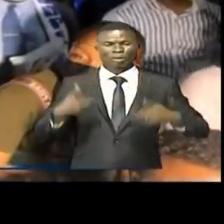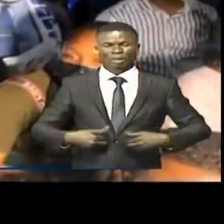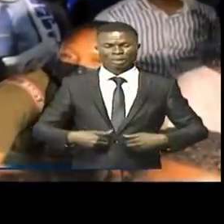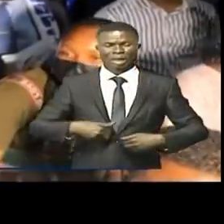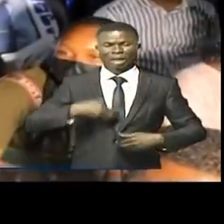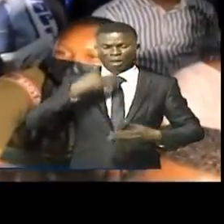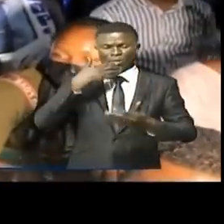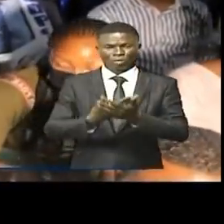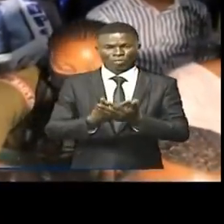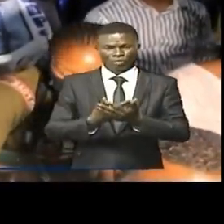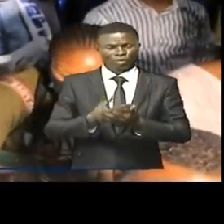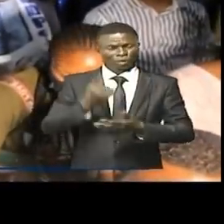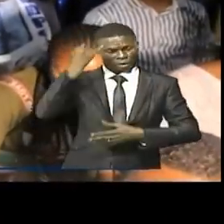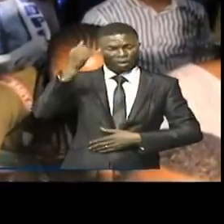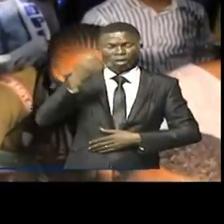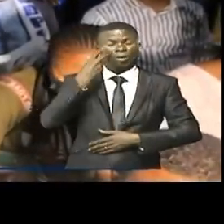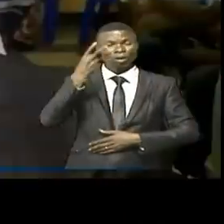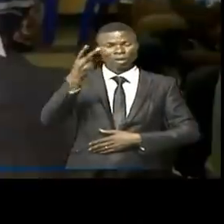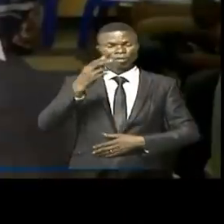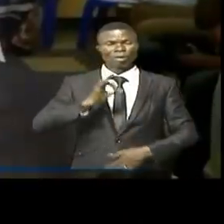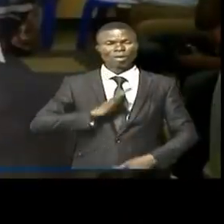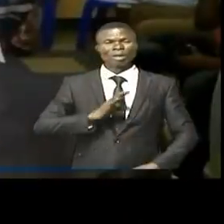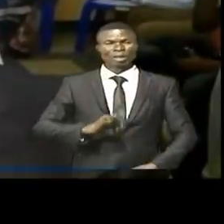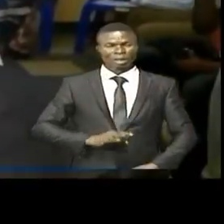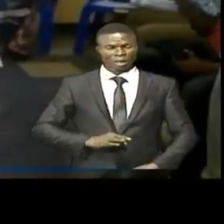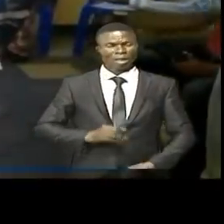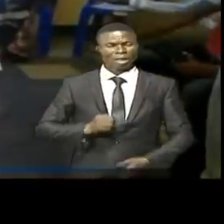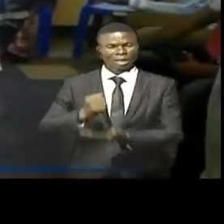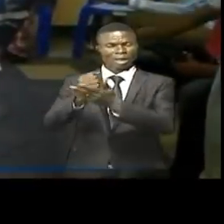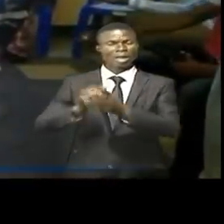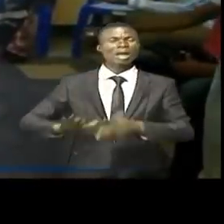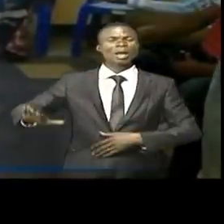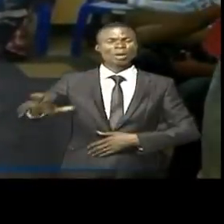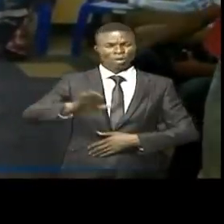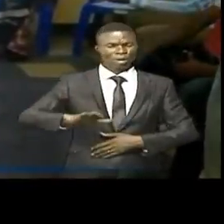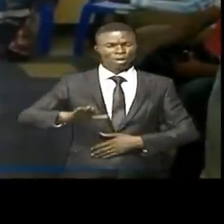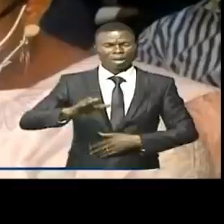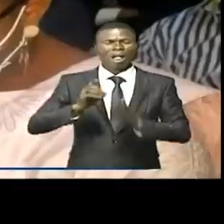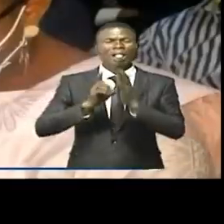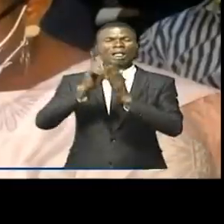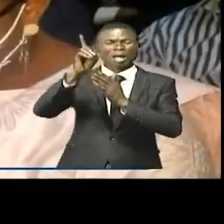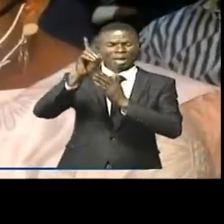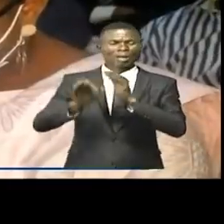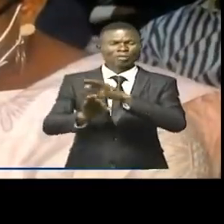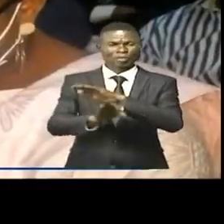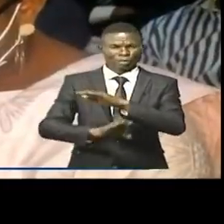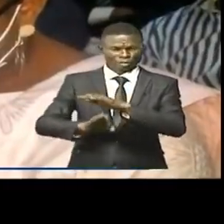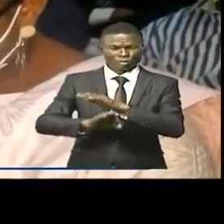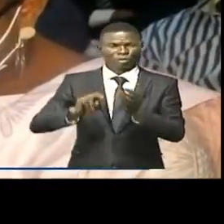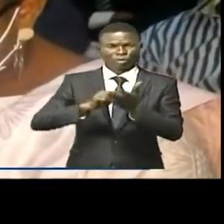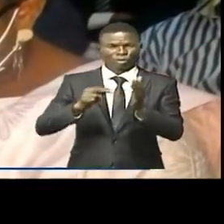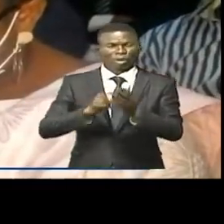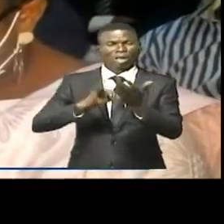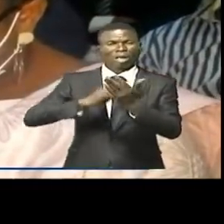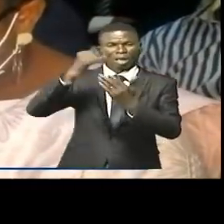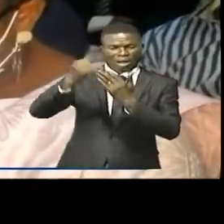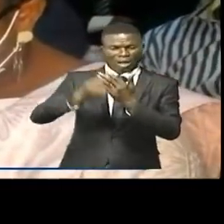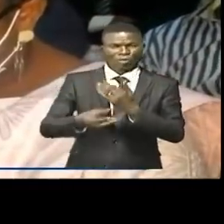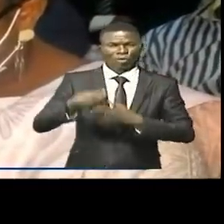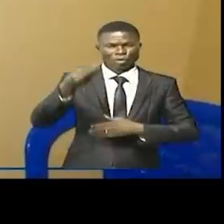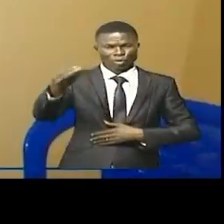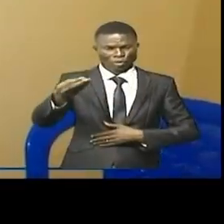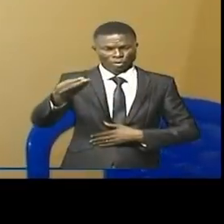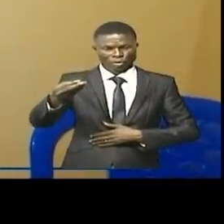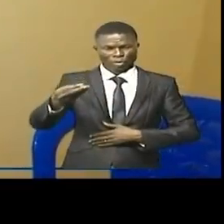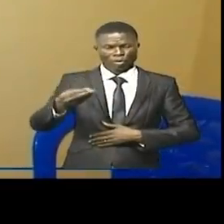selon lui cette vision du chef de l'état va aider et a décollé à la base c'est à dire ces projets de terrain ces